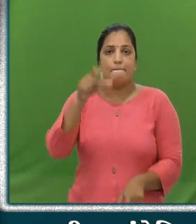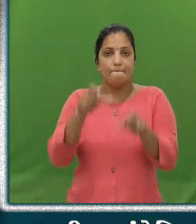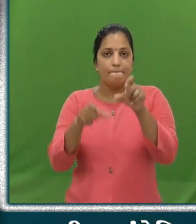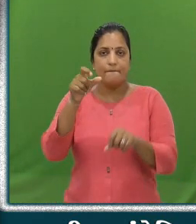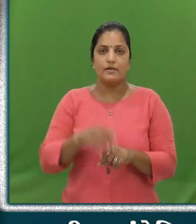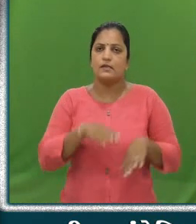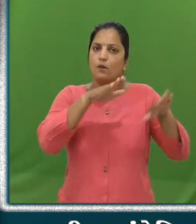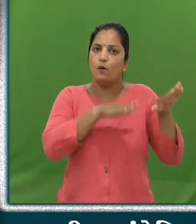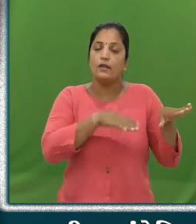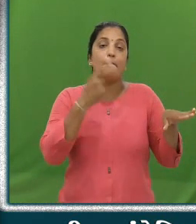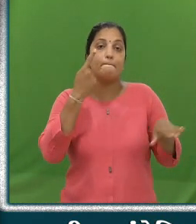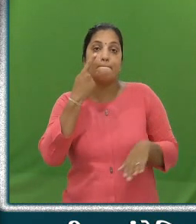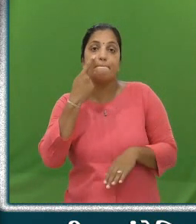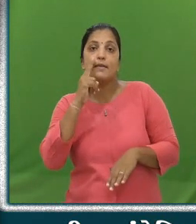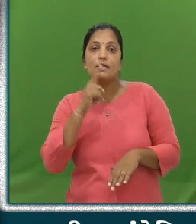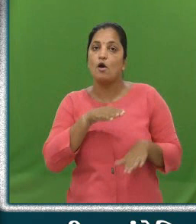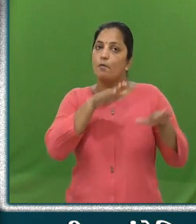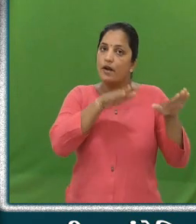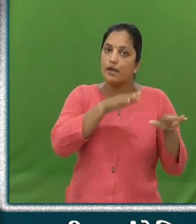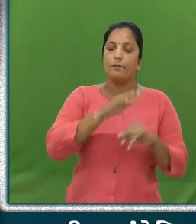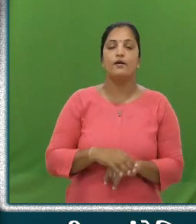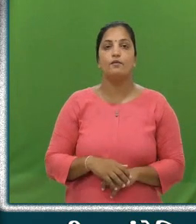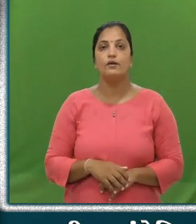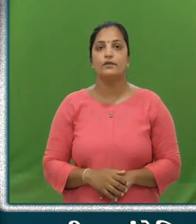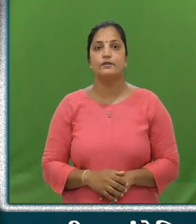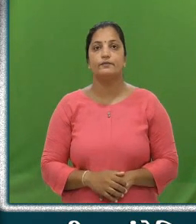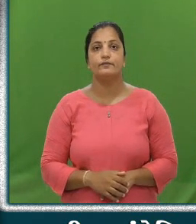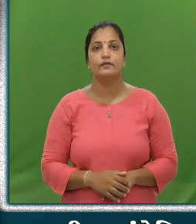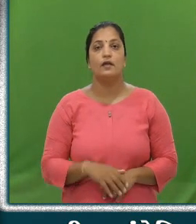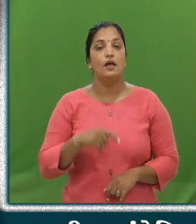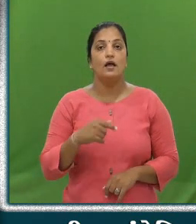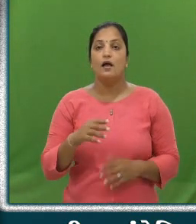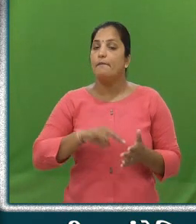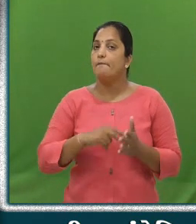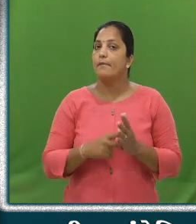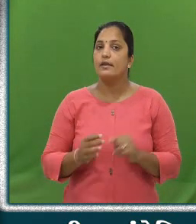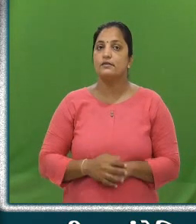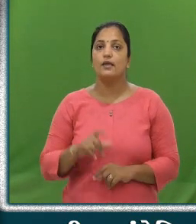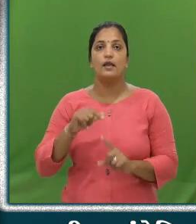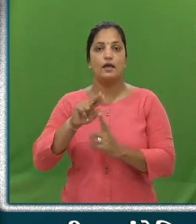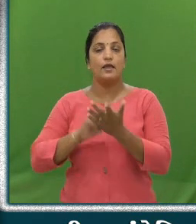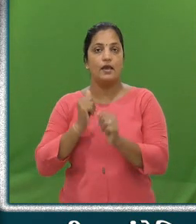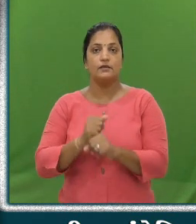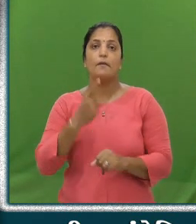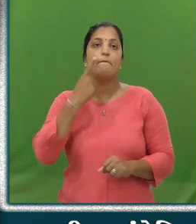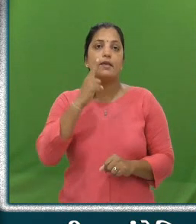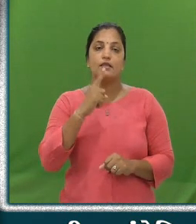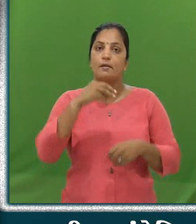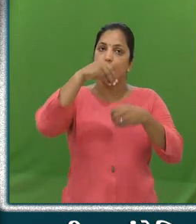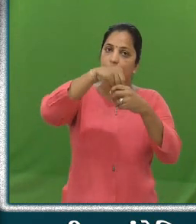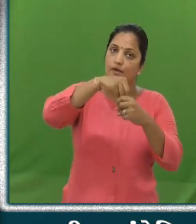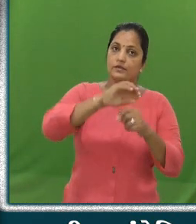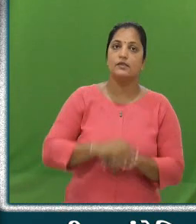ઉપર આધાર છે પિતા ઉપર આધાર રાખતા હોય છે બરોબર એટલે આથી બાળકના લિંગ નિશ્ચયનો આધાર પિતા